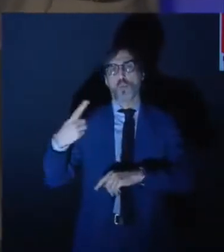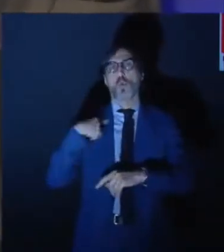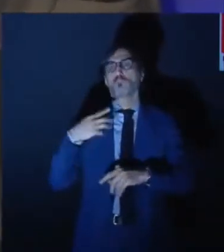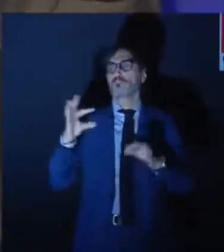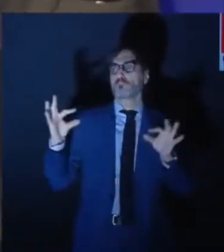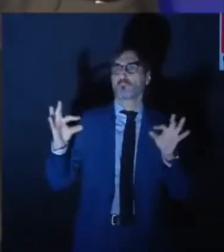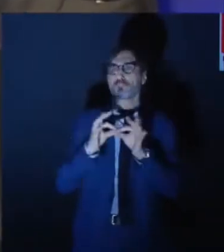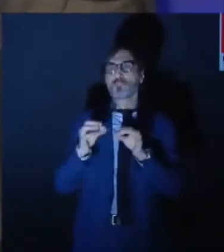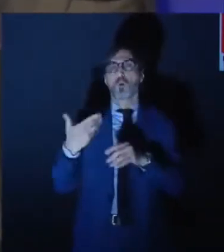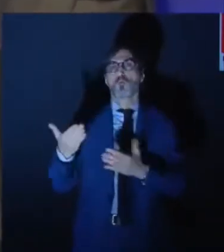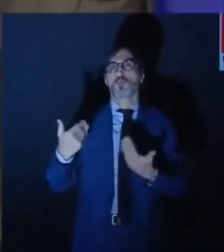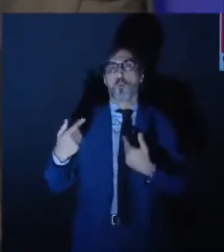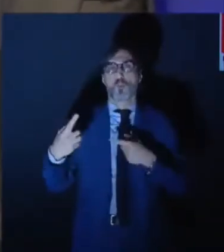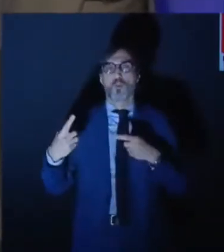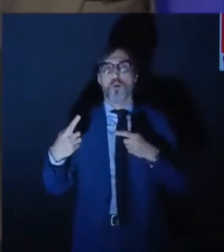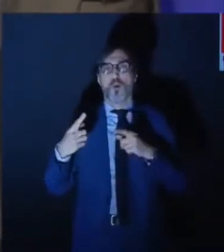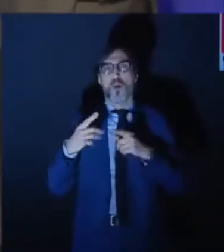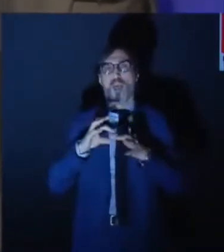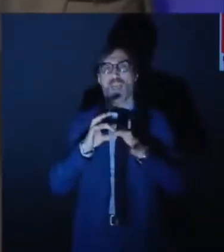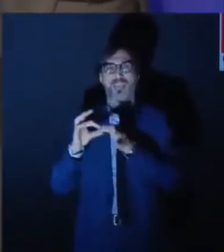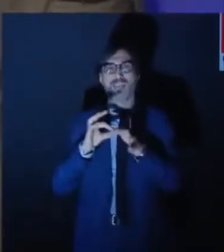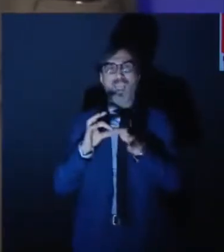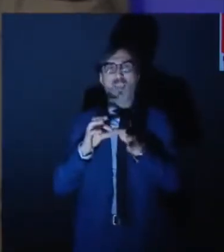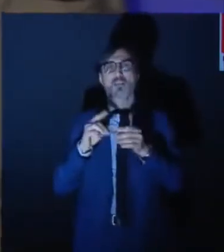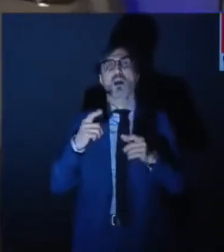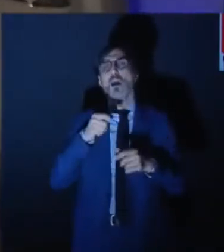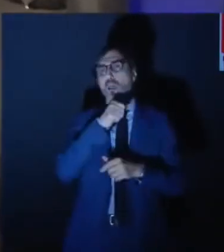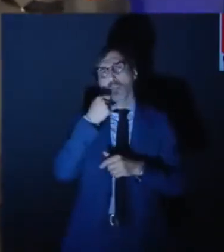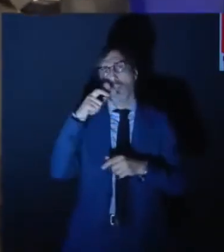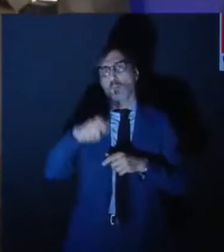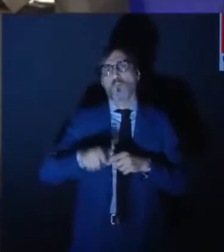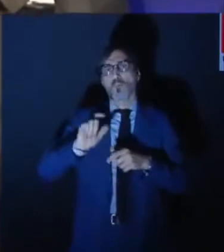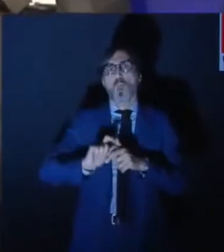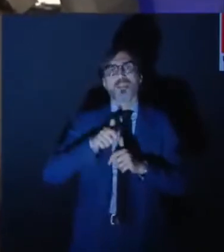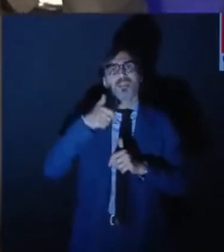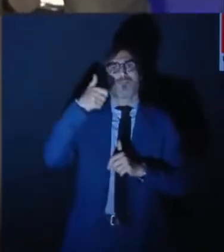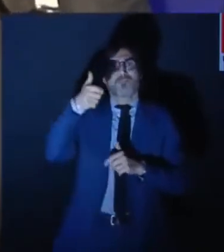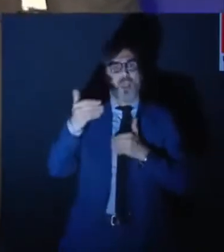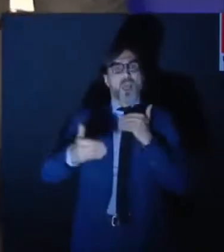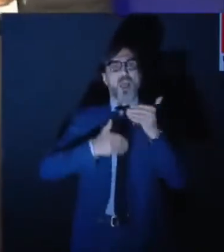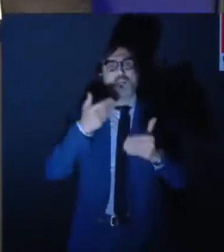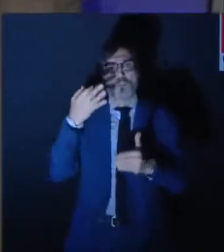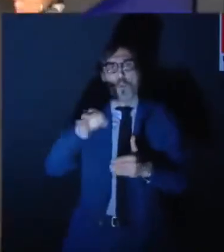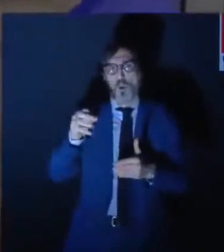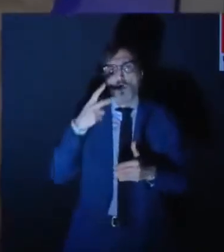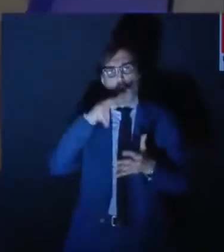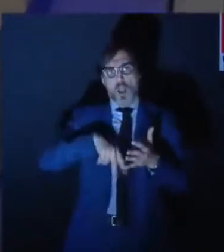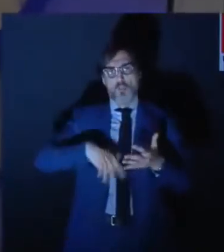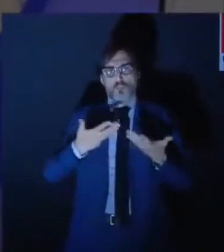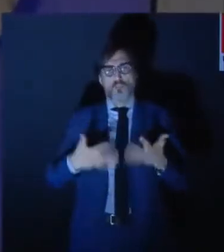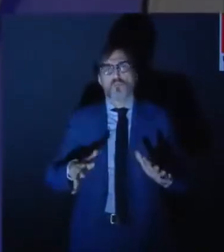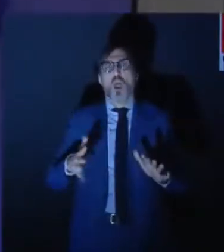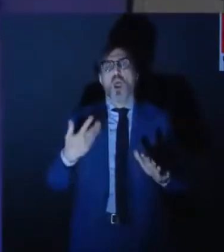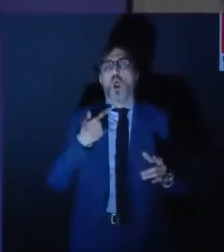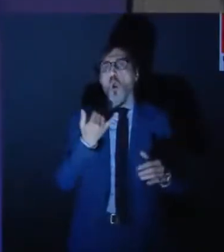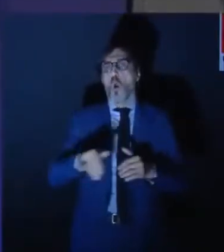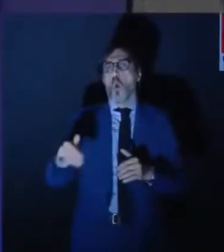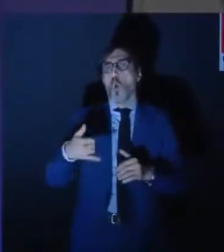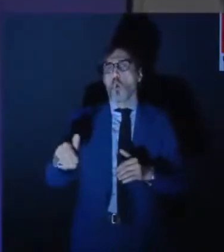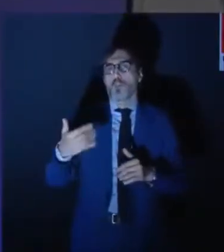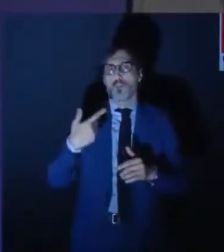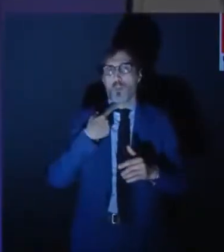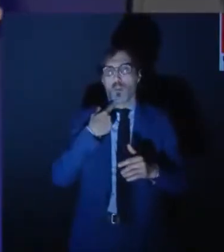intesi perché c'è bisogno di fare un salto di qualità voi avrete sicuramente letto le ultime come dire